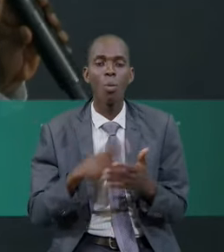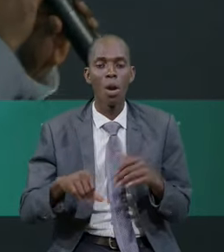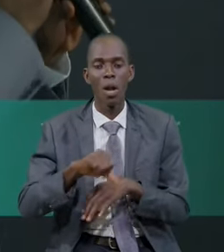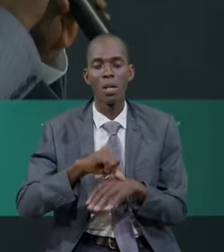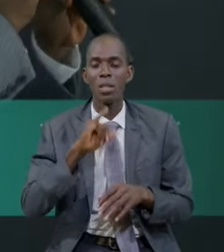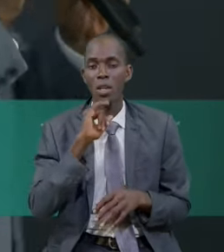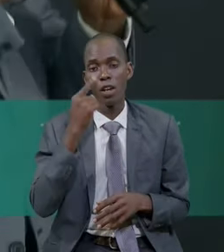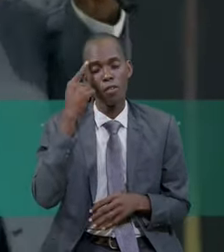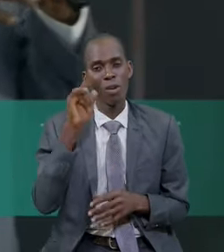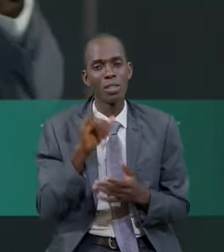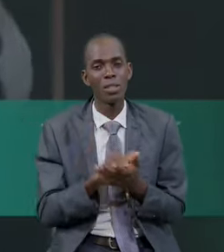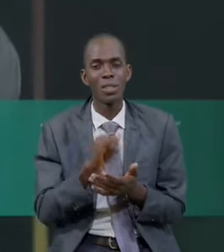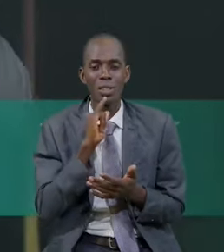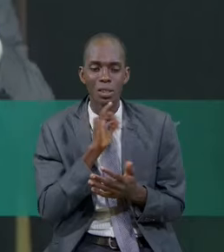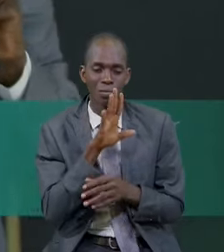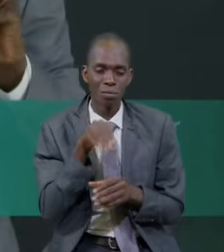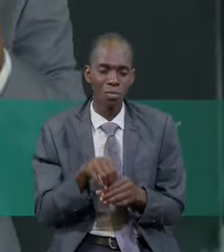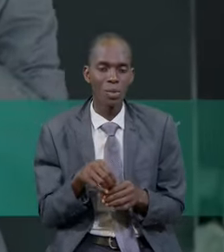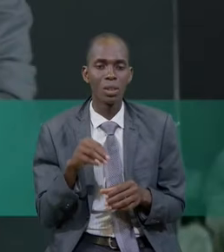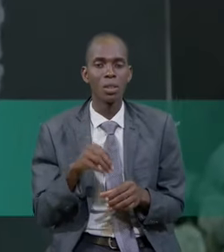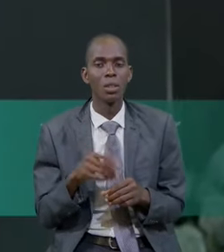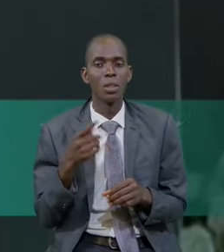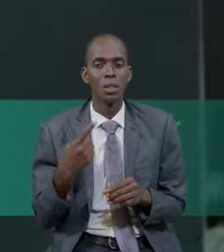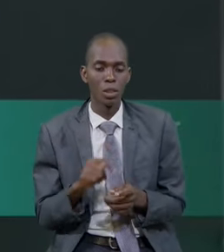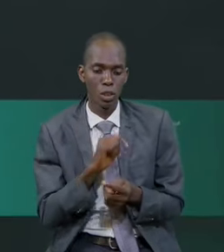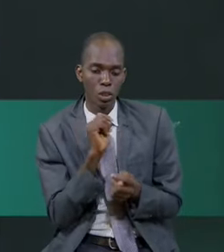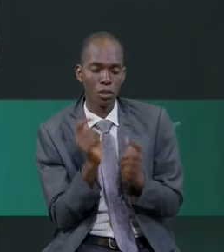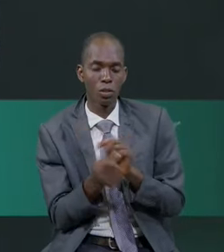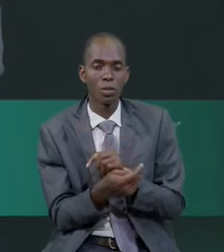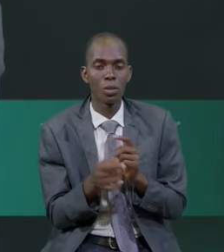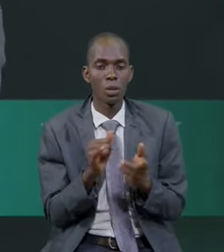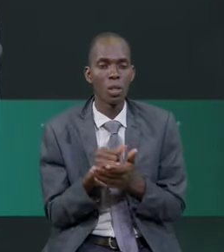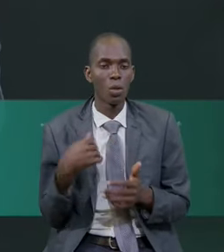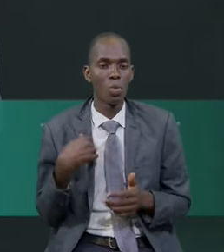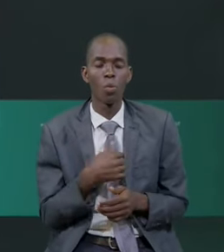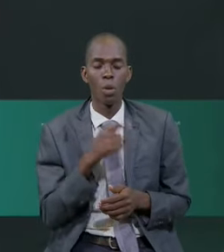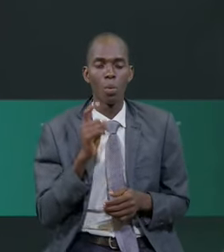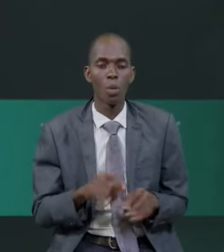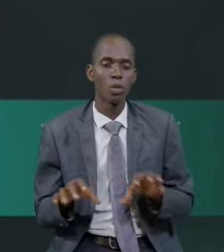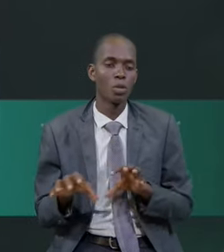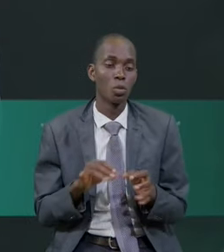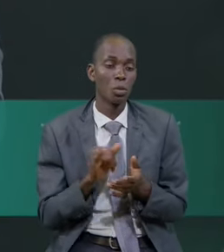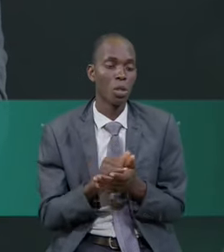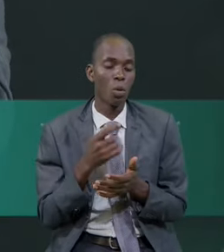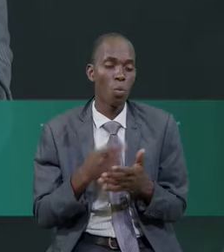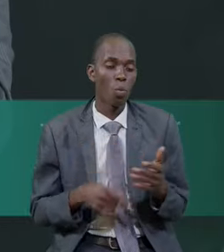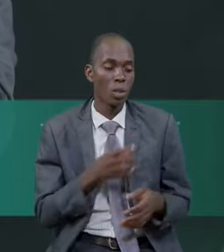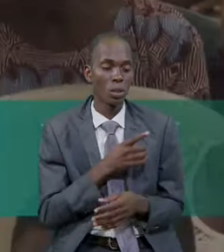Et ça fait partie de la transformation que nous sommes censés exécuter, c'est ce que